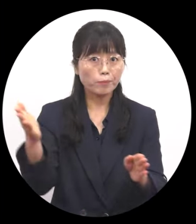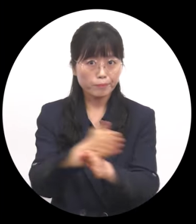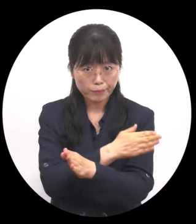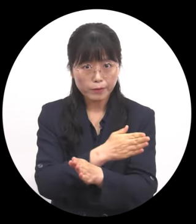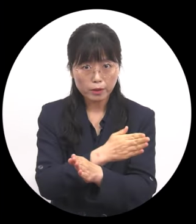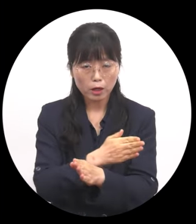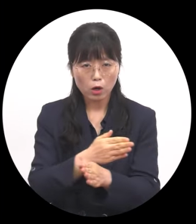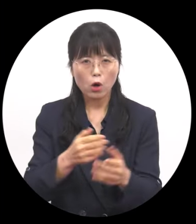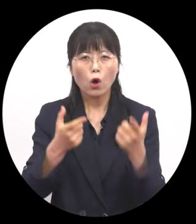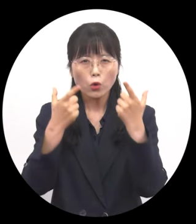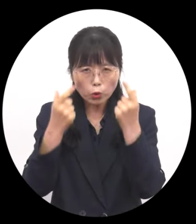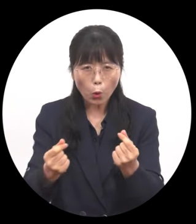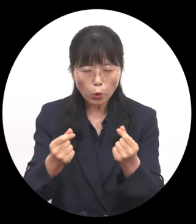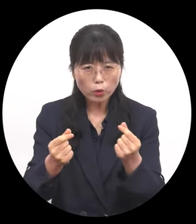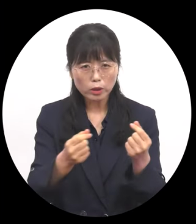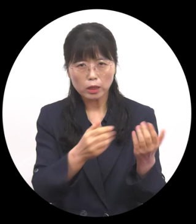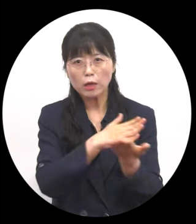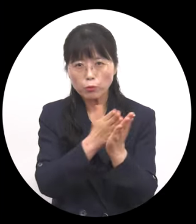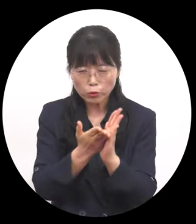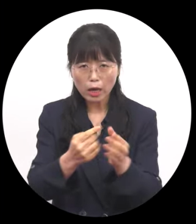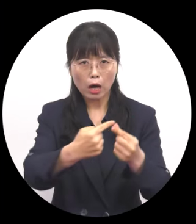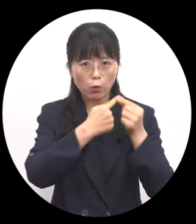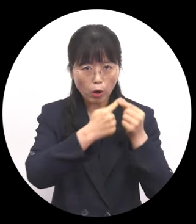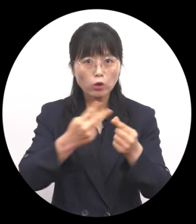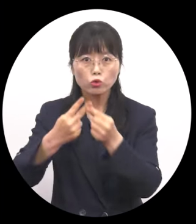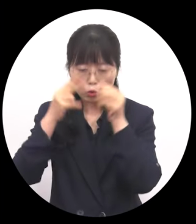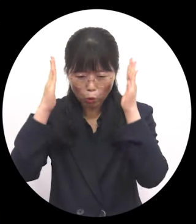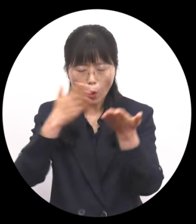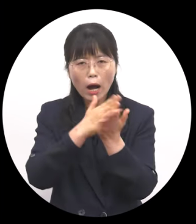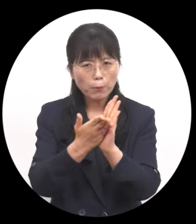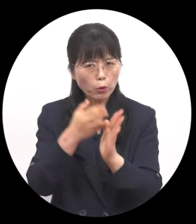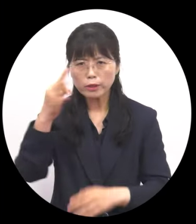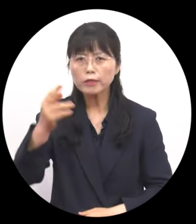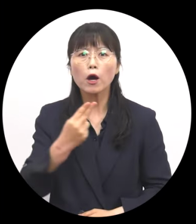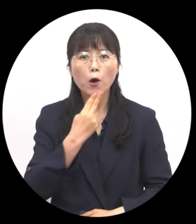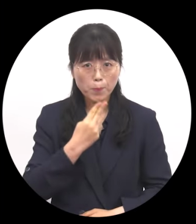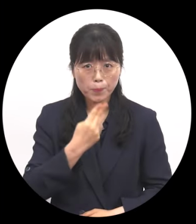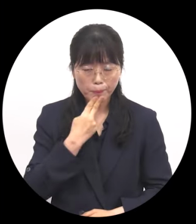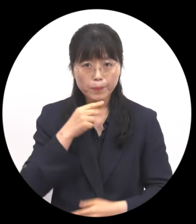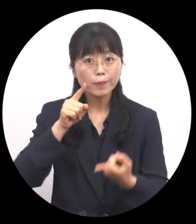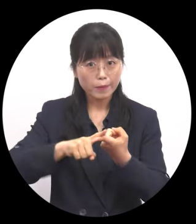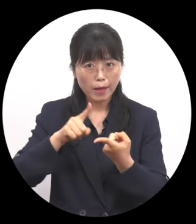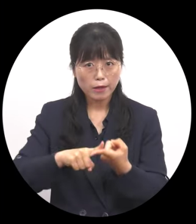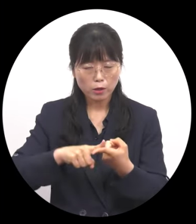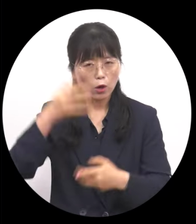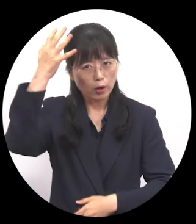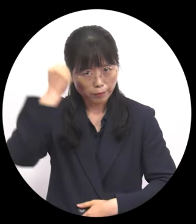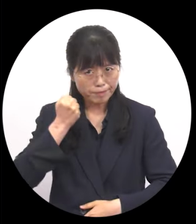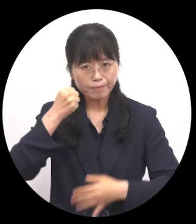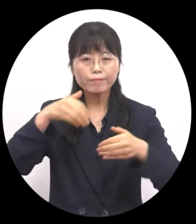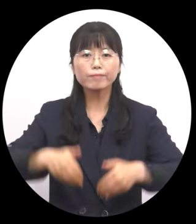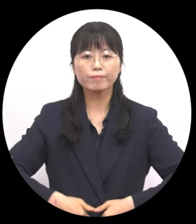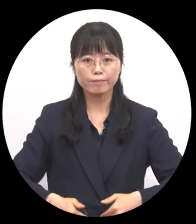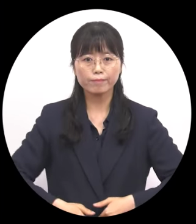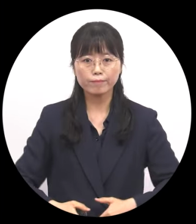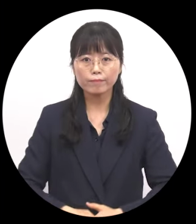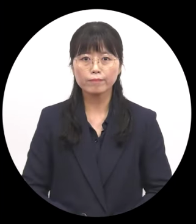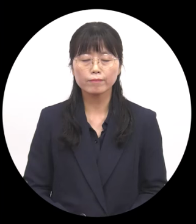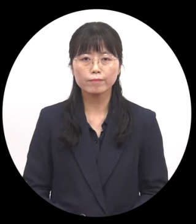2025학년도부터는 동일 분야의 1과 2 과목은 불인정한다라는 부분을 꼭 기억해 주시기